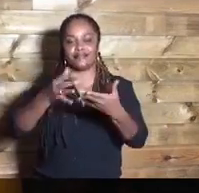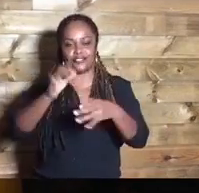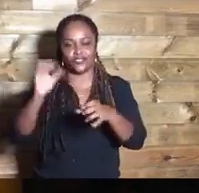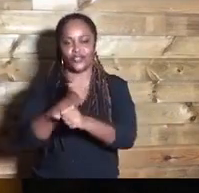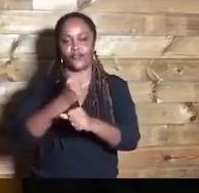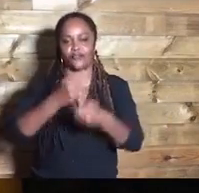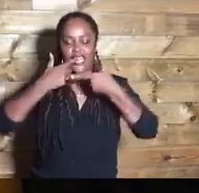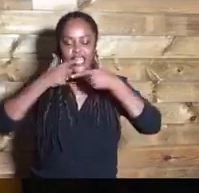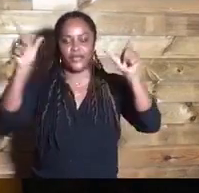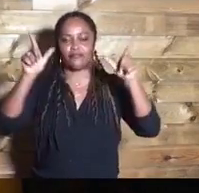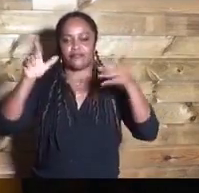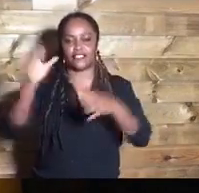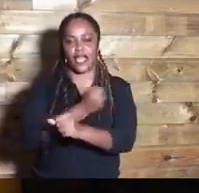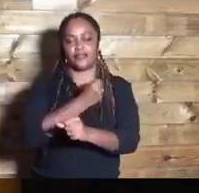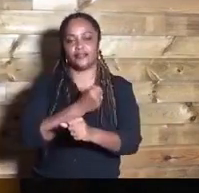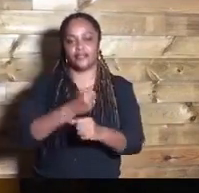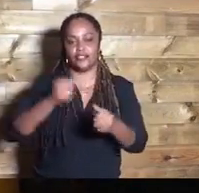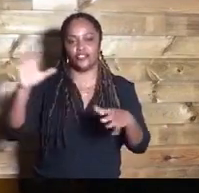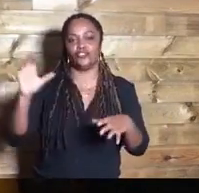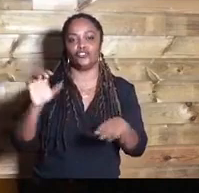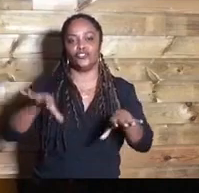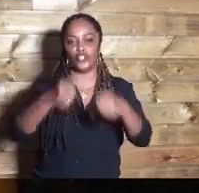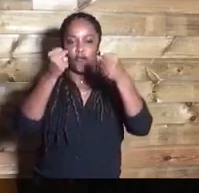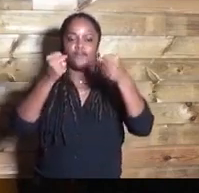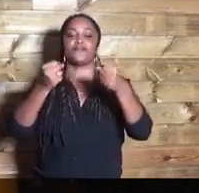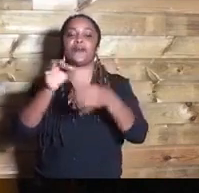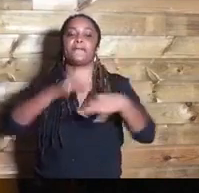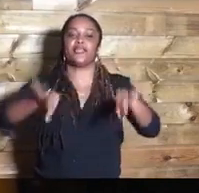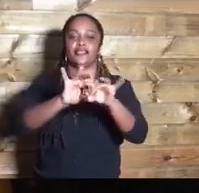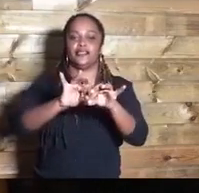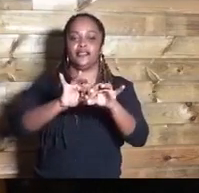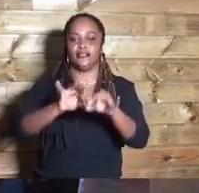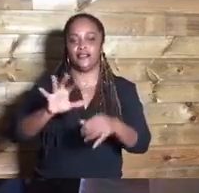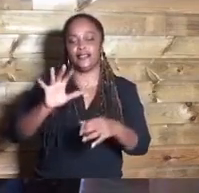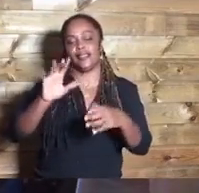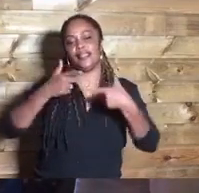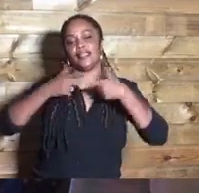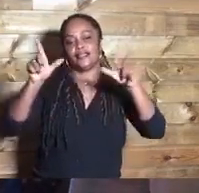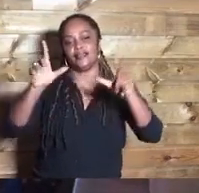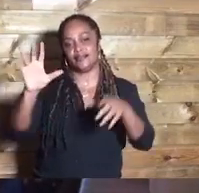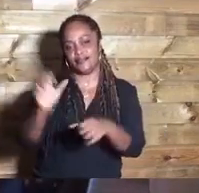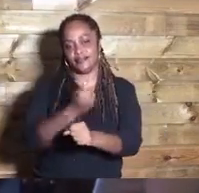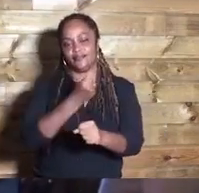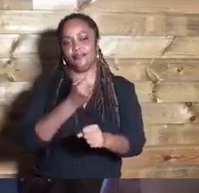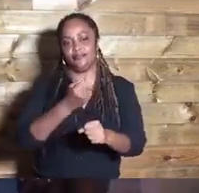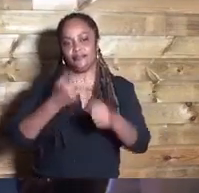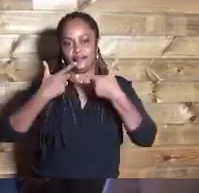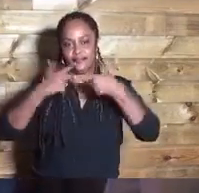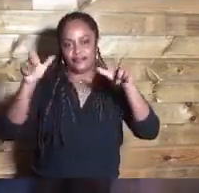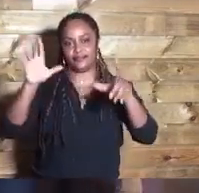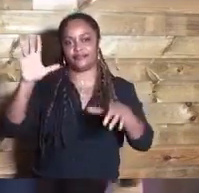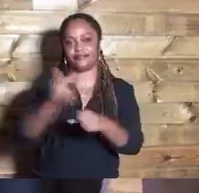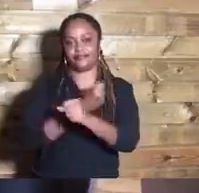liberté en nous. Sauver le pays là, et donner liberté en nous. Et donner liberté en